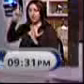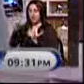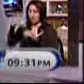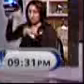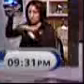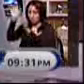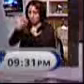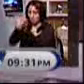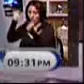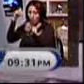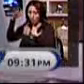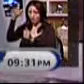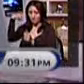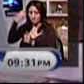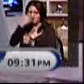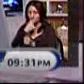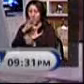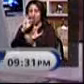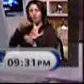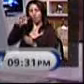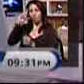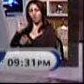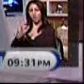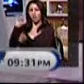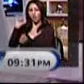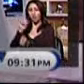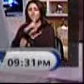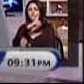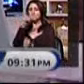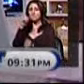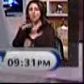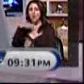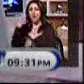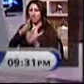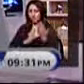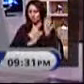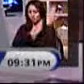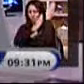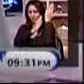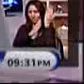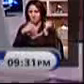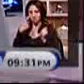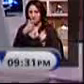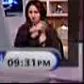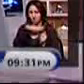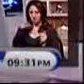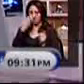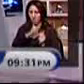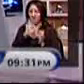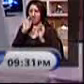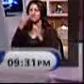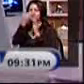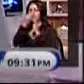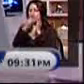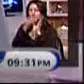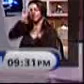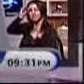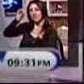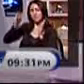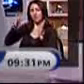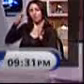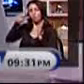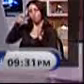إما تحاسب مرسي على 100 شهيد اللي ماتوا. مش ممكن محاسبة رئيس الجمهورية وبالتالي